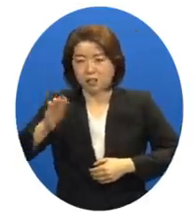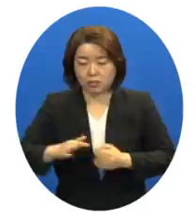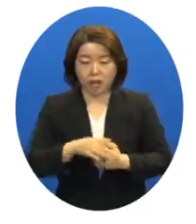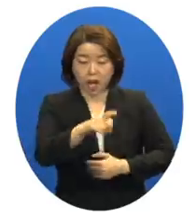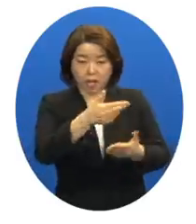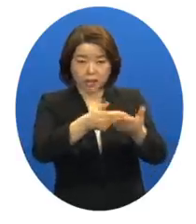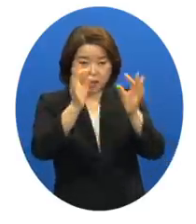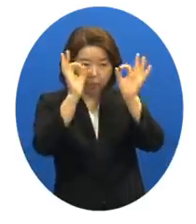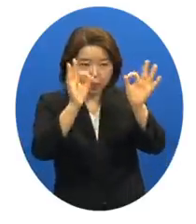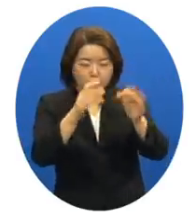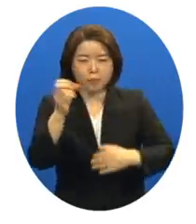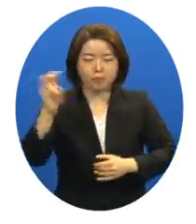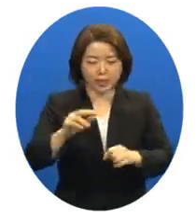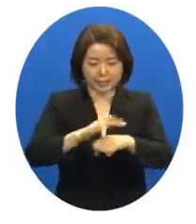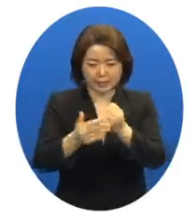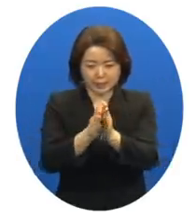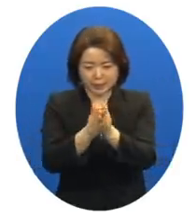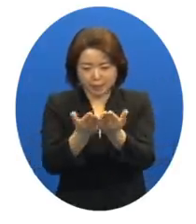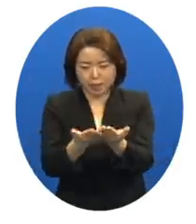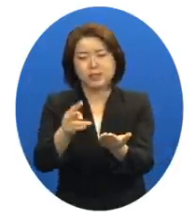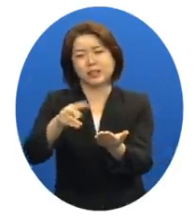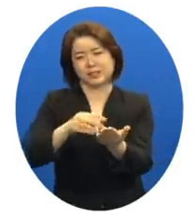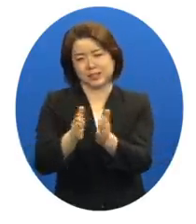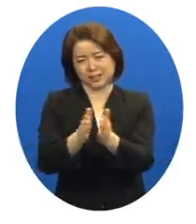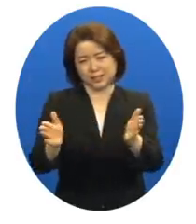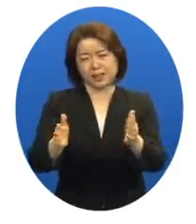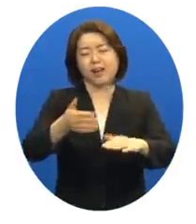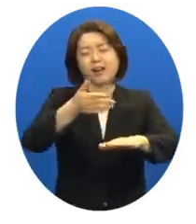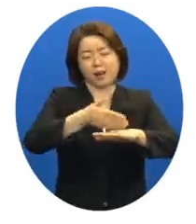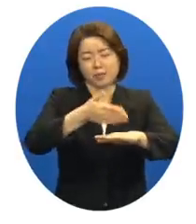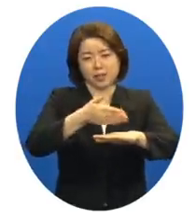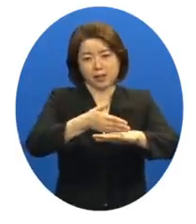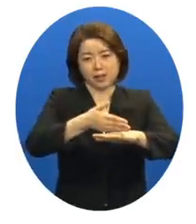보고 다시 성경책을 펼쳤습니다. 감사합니다.